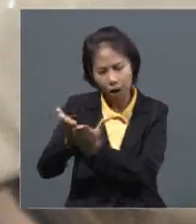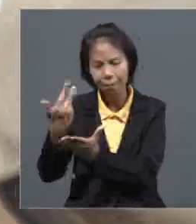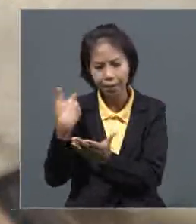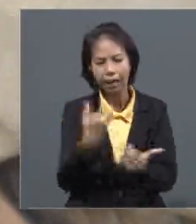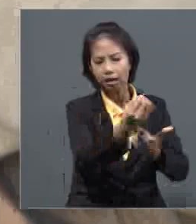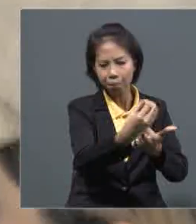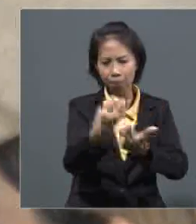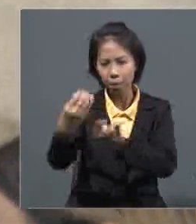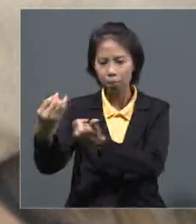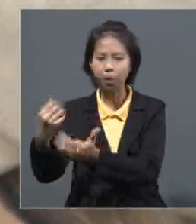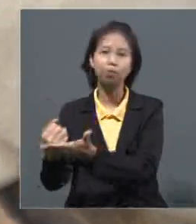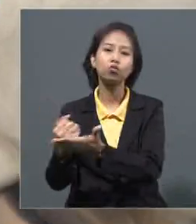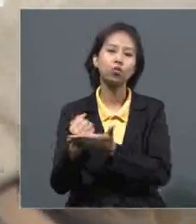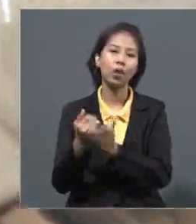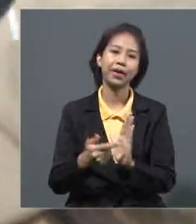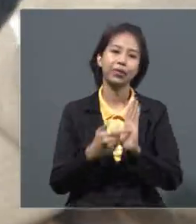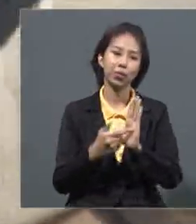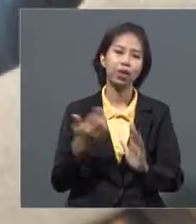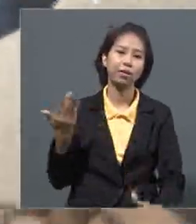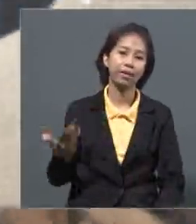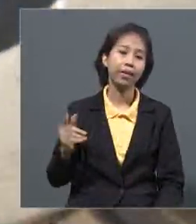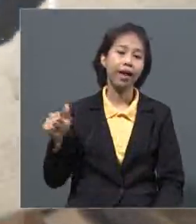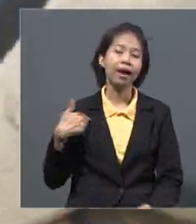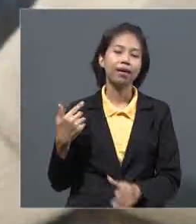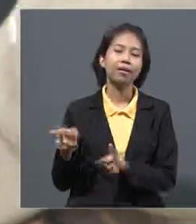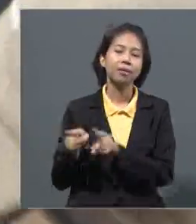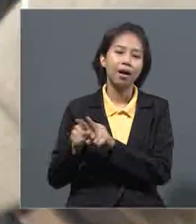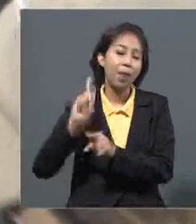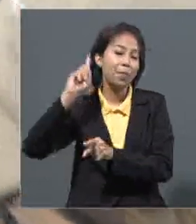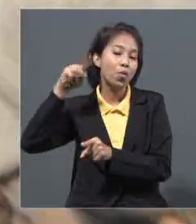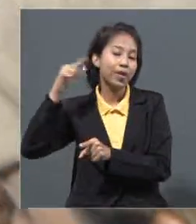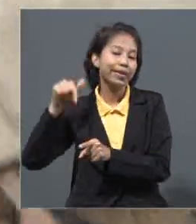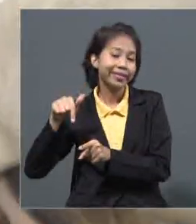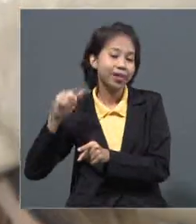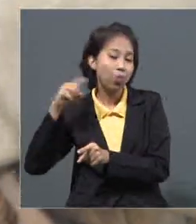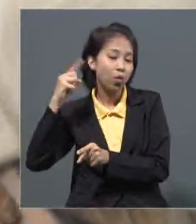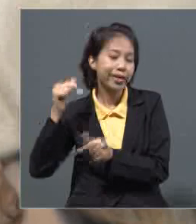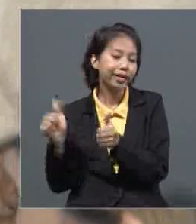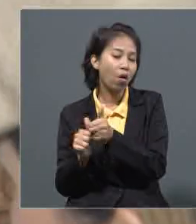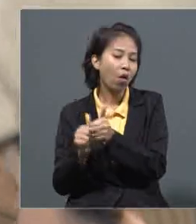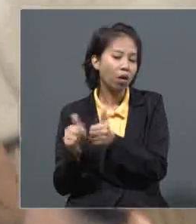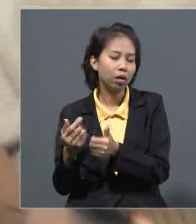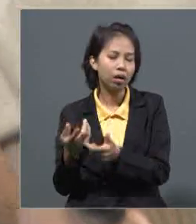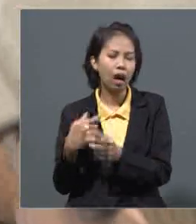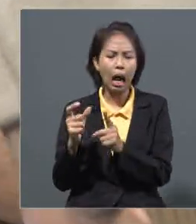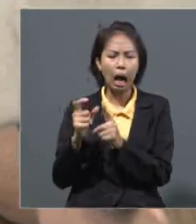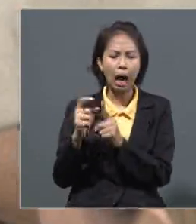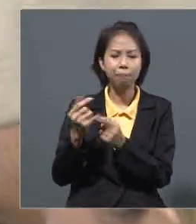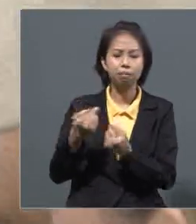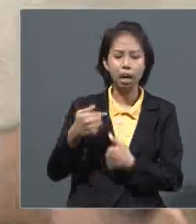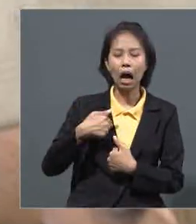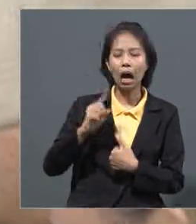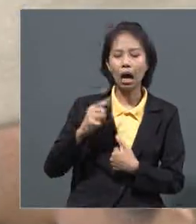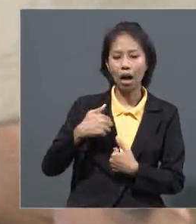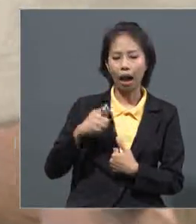ำนะครับอย่างท่านสบิดาท่านก็เรียกผมอาทุกคำนะพอเรียกอาปุ๊บมันก็จบแล้วล่ะนะครับมันก็ต้องมี